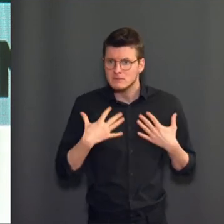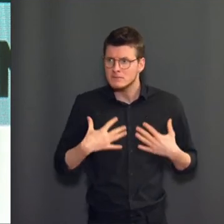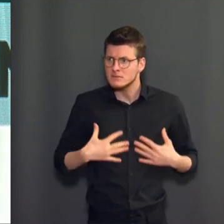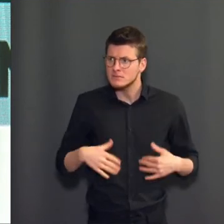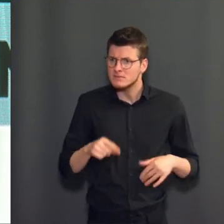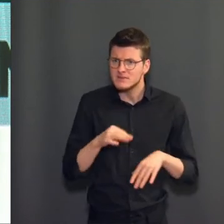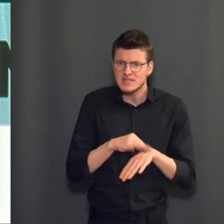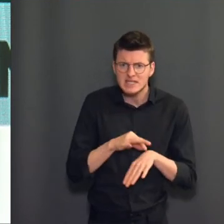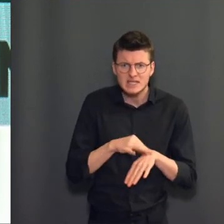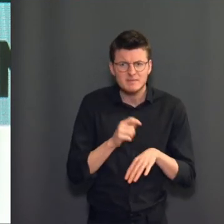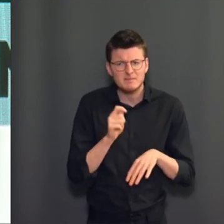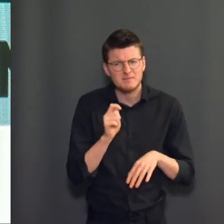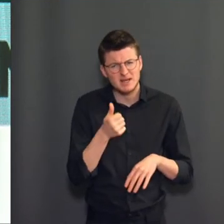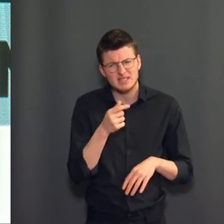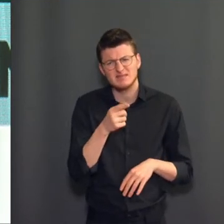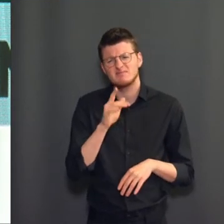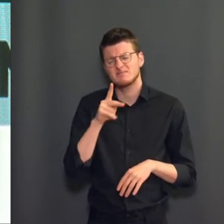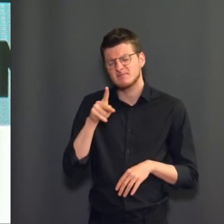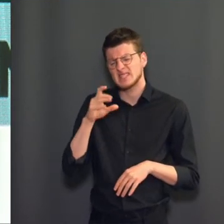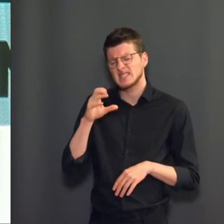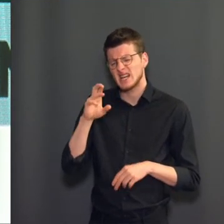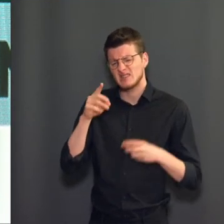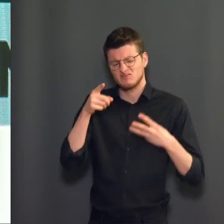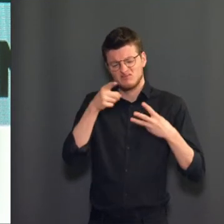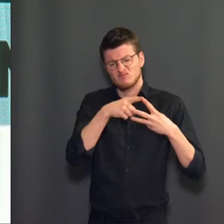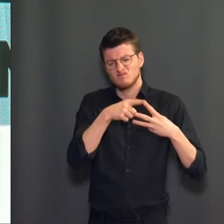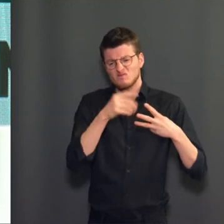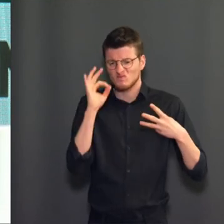een PCR-test aan te vragen.